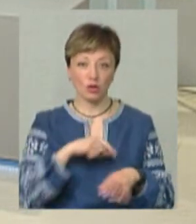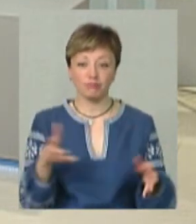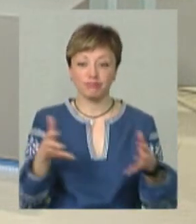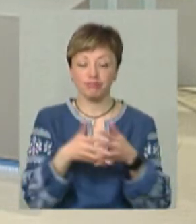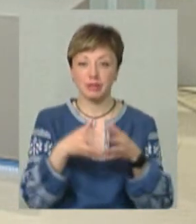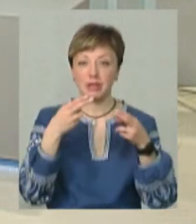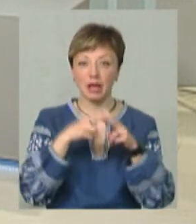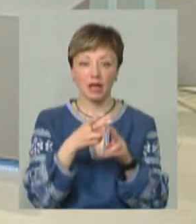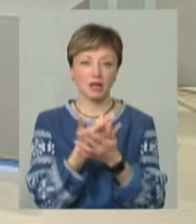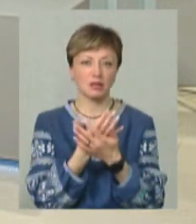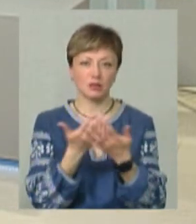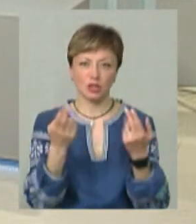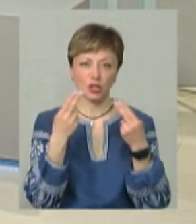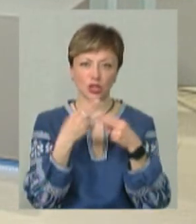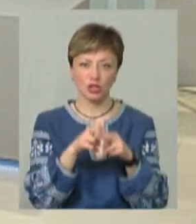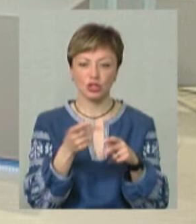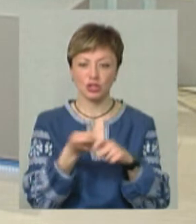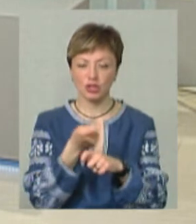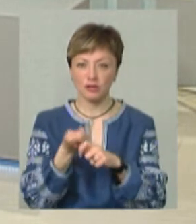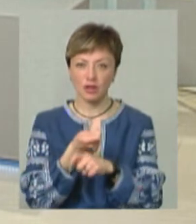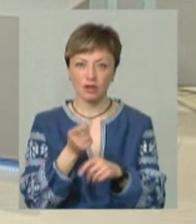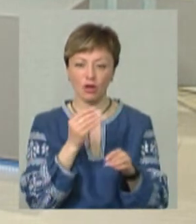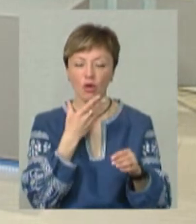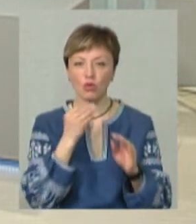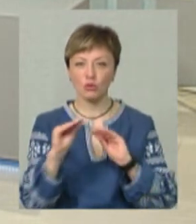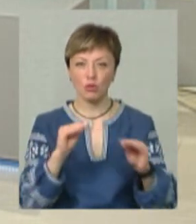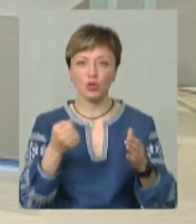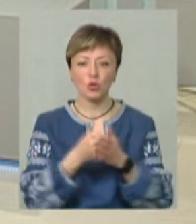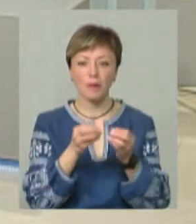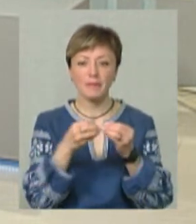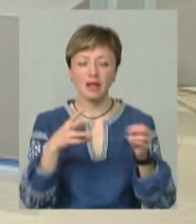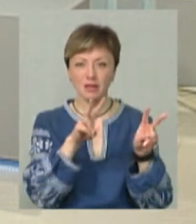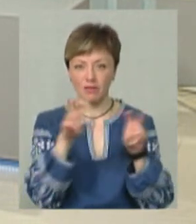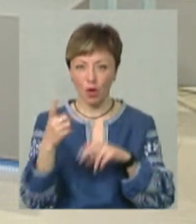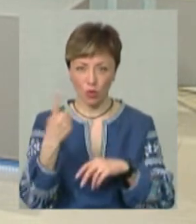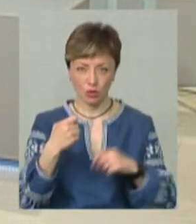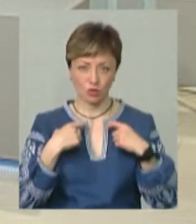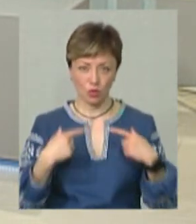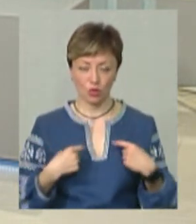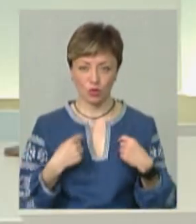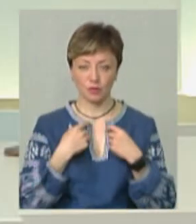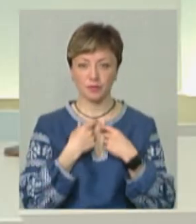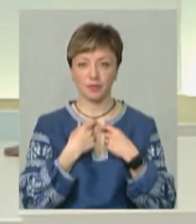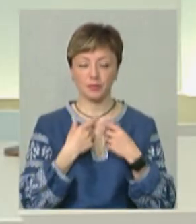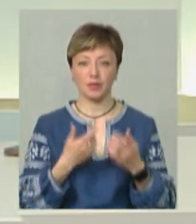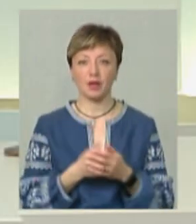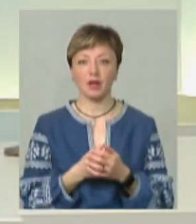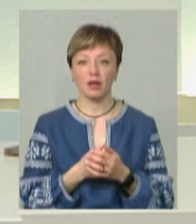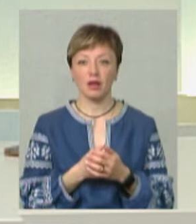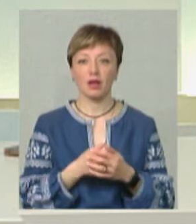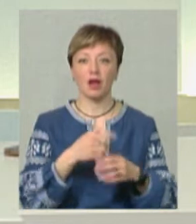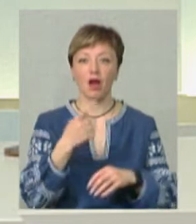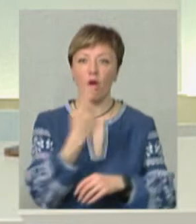поєднувати техніки, різноманітні технічні шви оздоблювання там до 15 видів в одній сорочці. Тобто полик був однією під